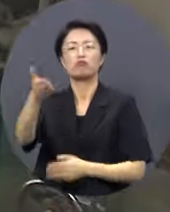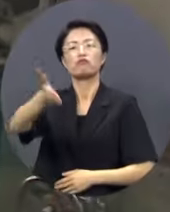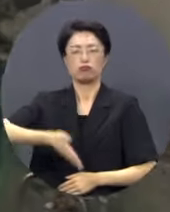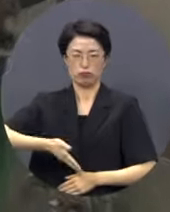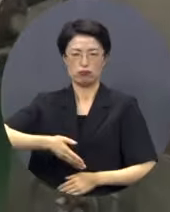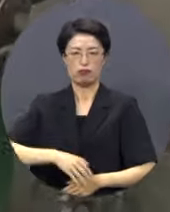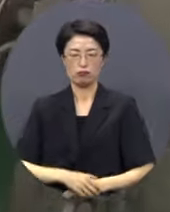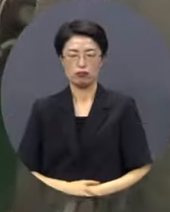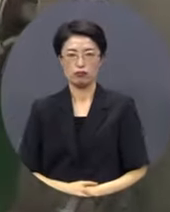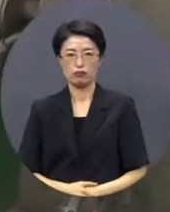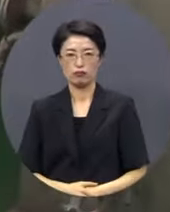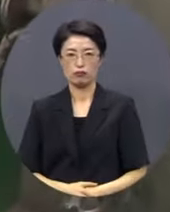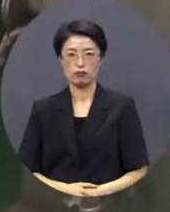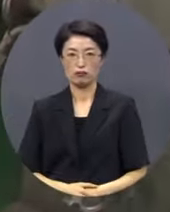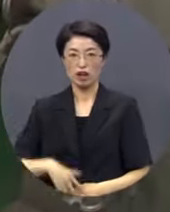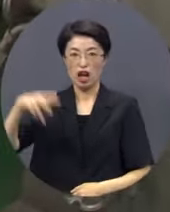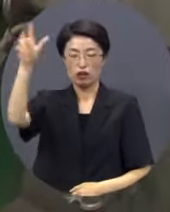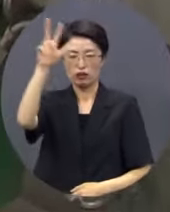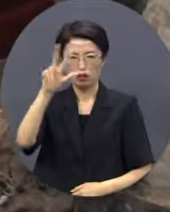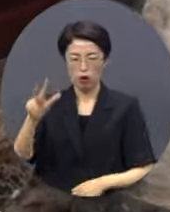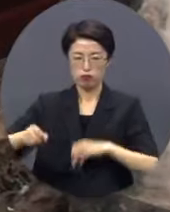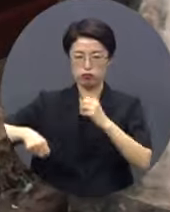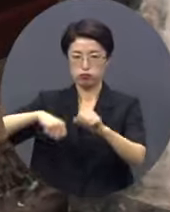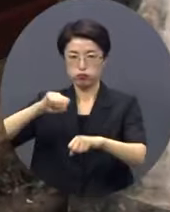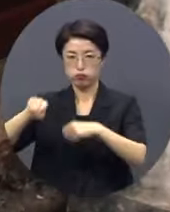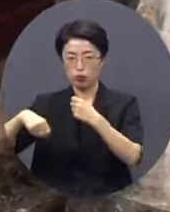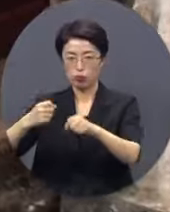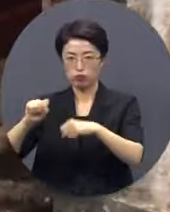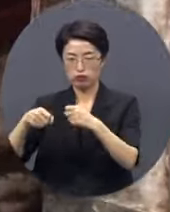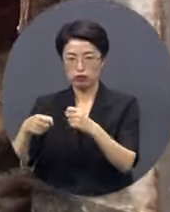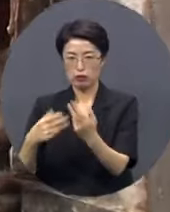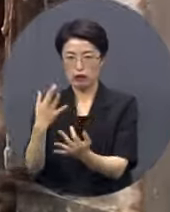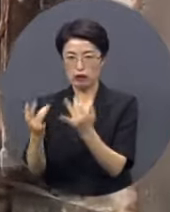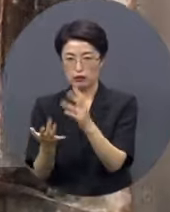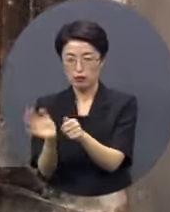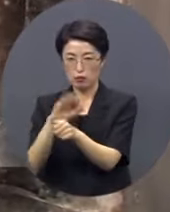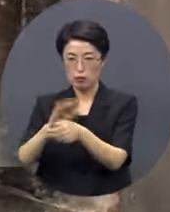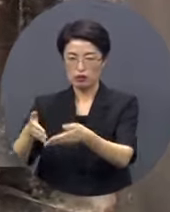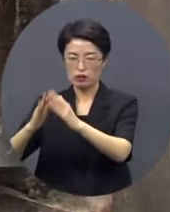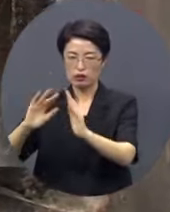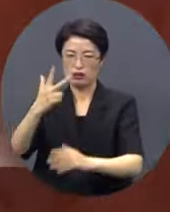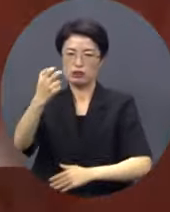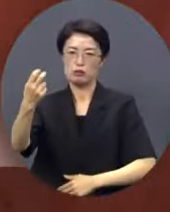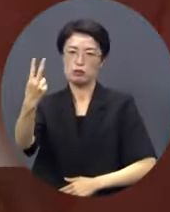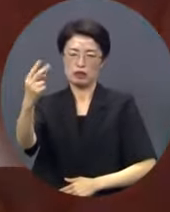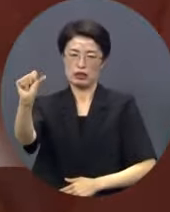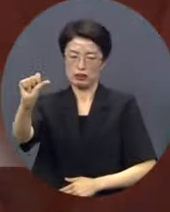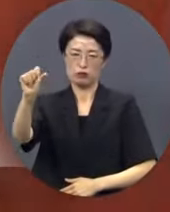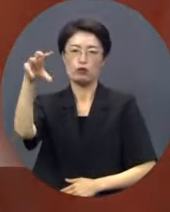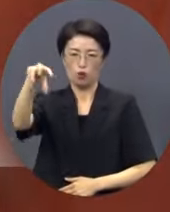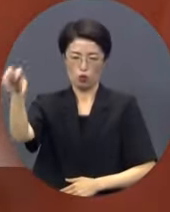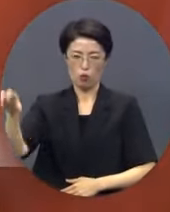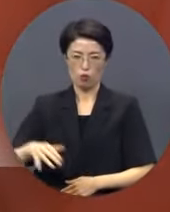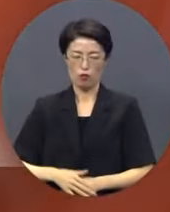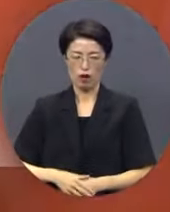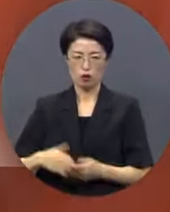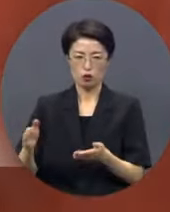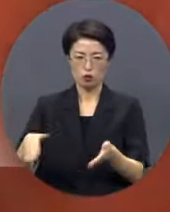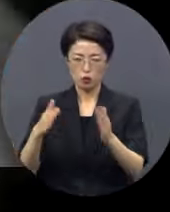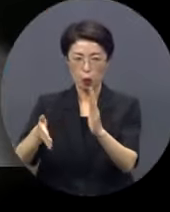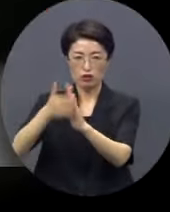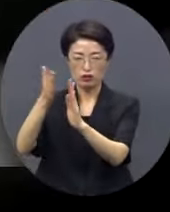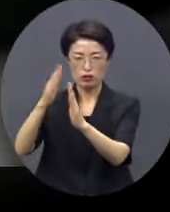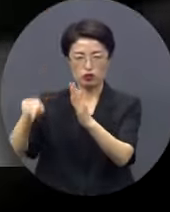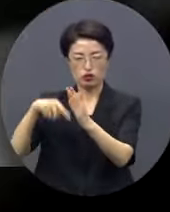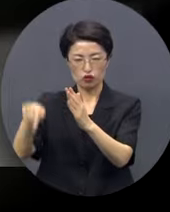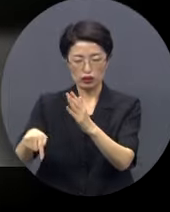거죠. 전국의 반려동물 장묘시설은 모두 75곳. 광역자치단체 가운데는 제주와 서울,